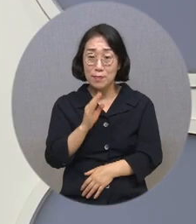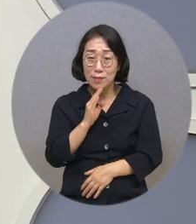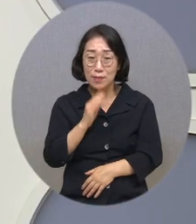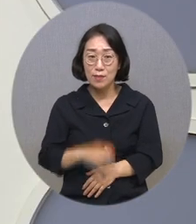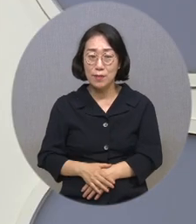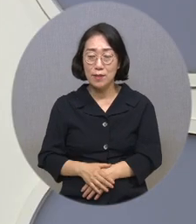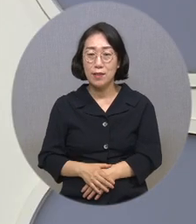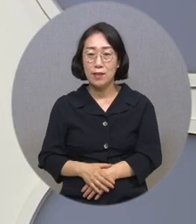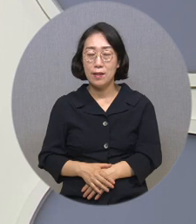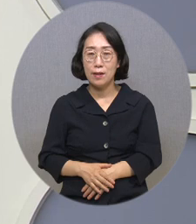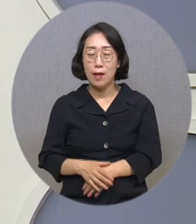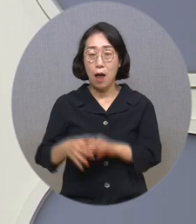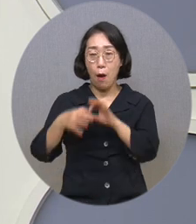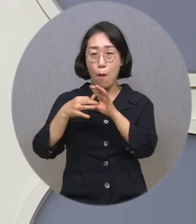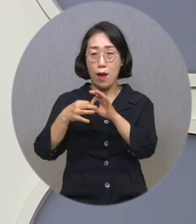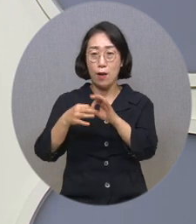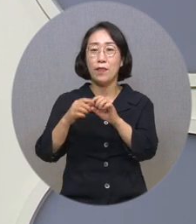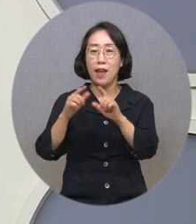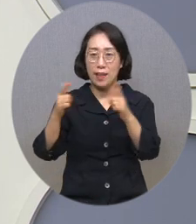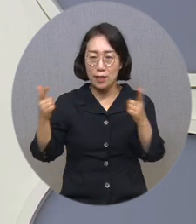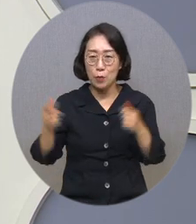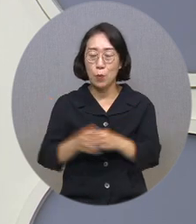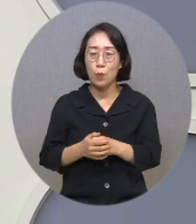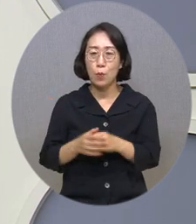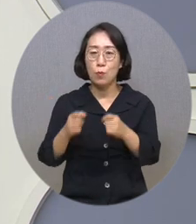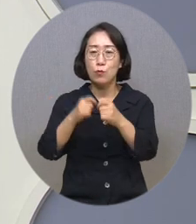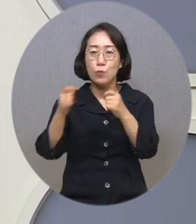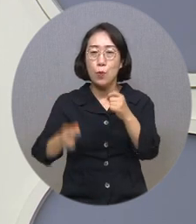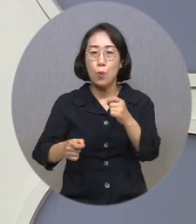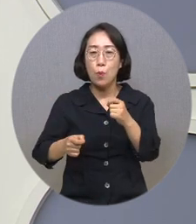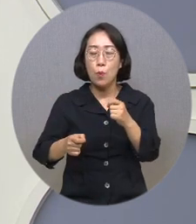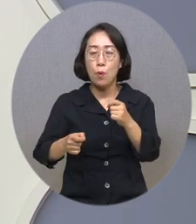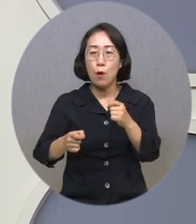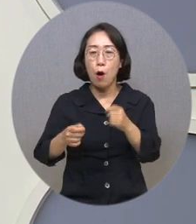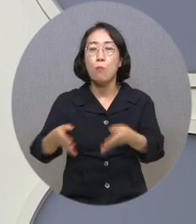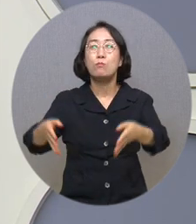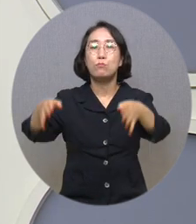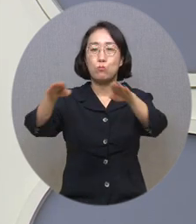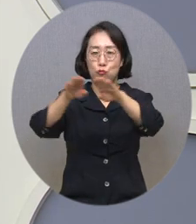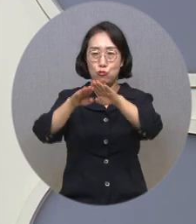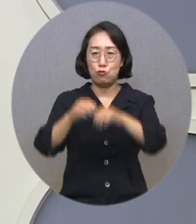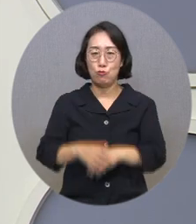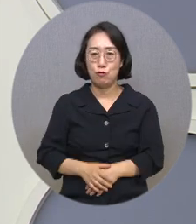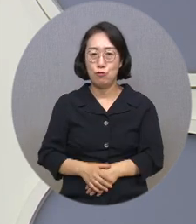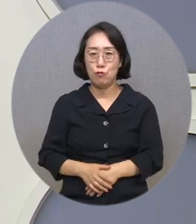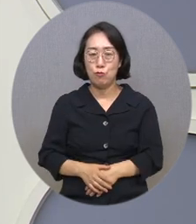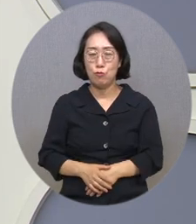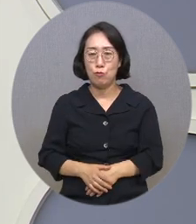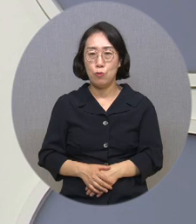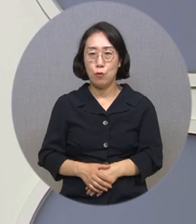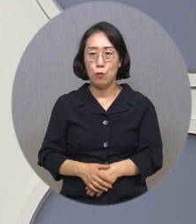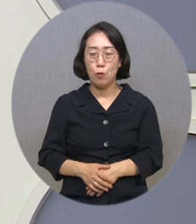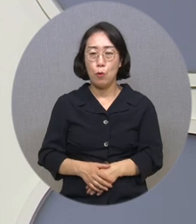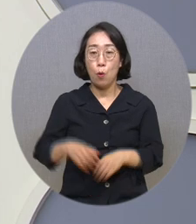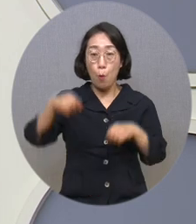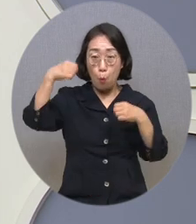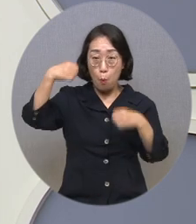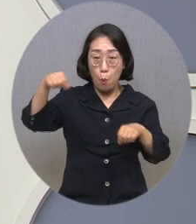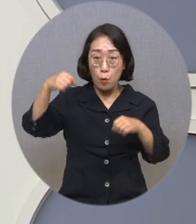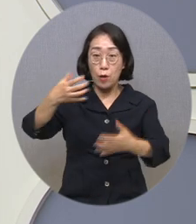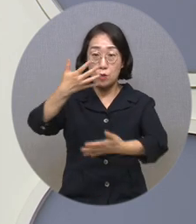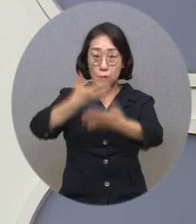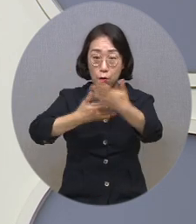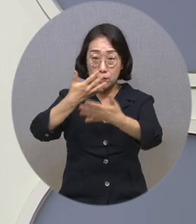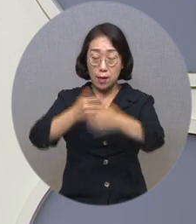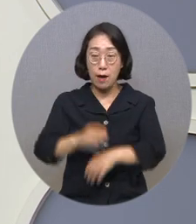부속 대학은 아니고요. 예. 저희 이제 부속 건물로 영등포에 이제 공연영상학과 학생들이 이제